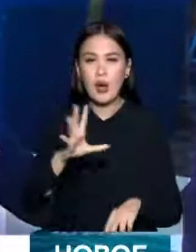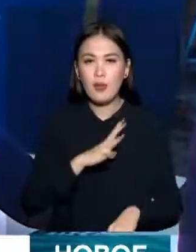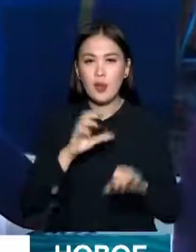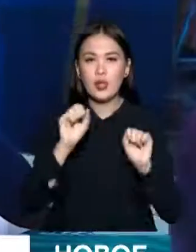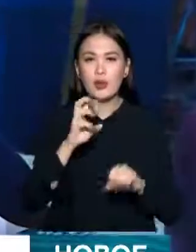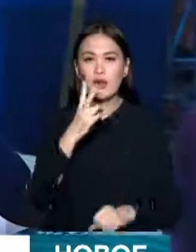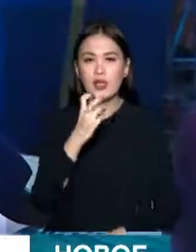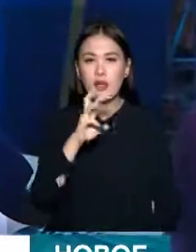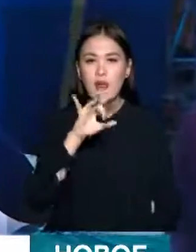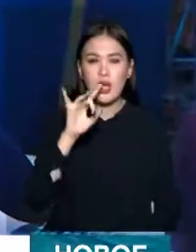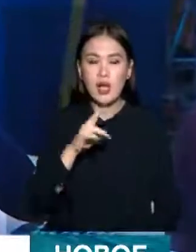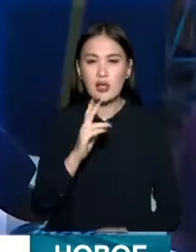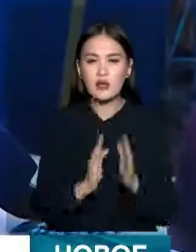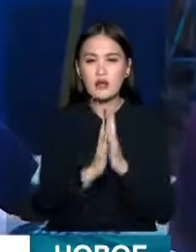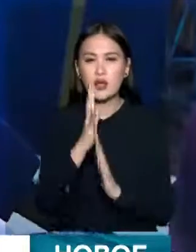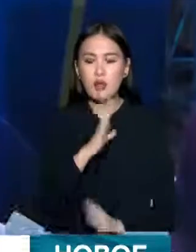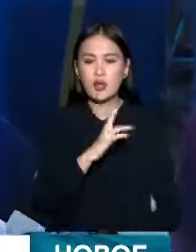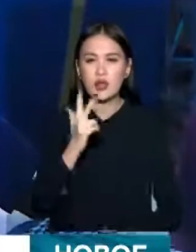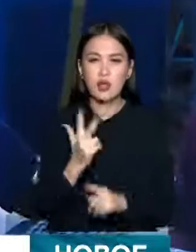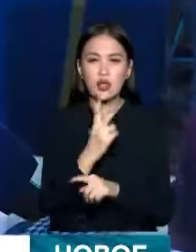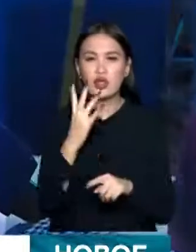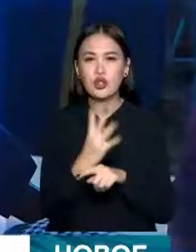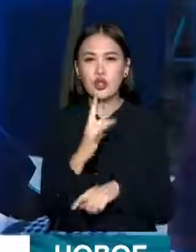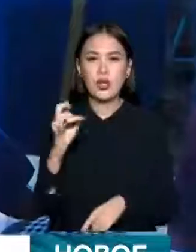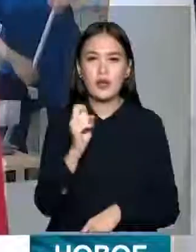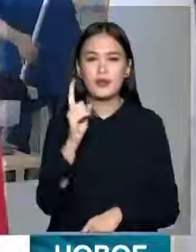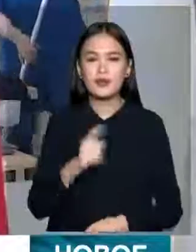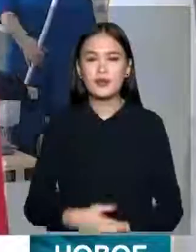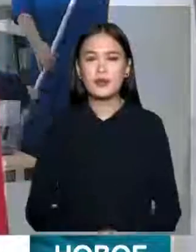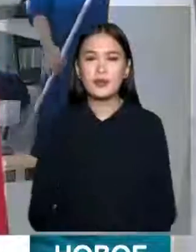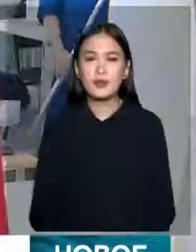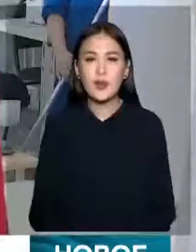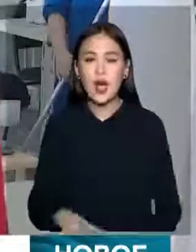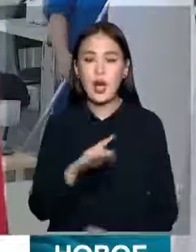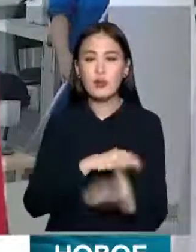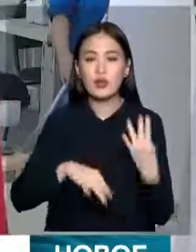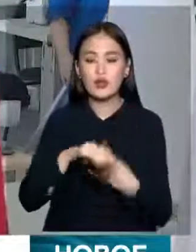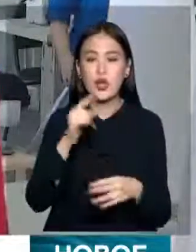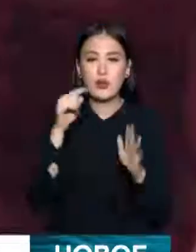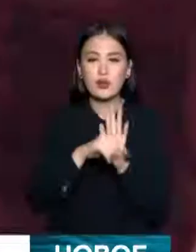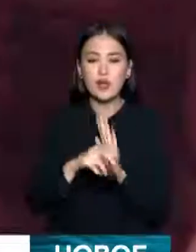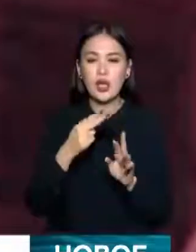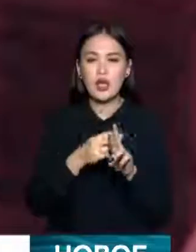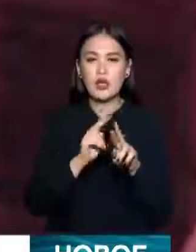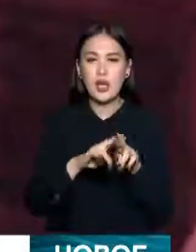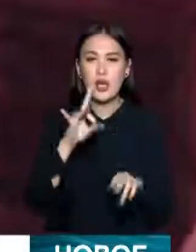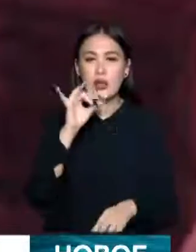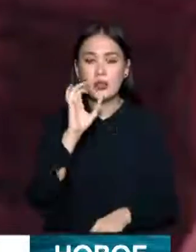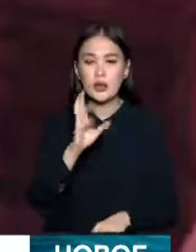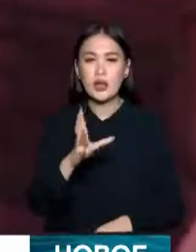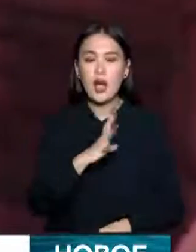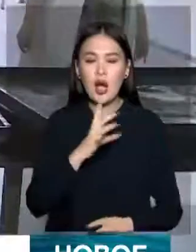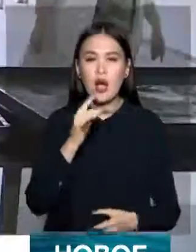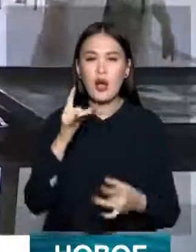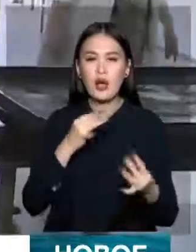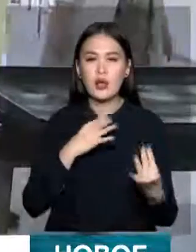200 миллиардов, он вырастет минимум в 3-4 раза, а то даже в 5-6 раз. Обсуждая внутренние риски, спикеры форума говорили и о том,